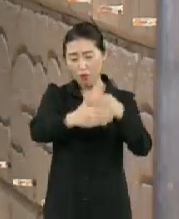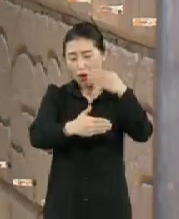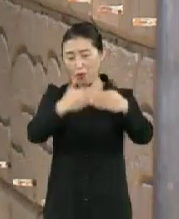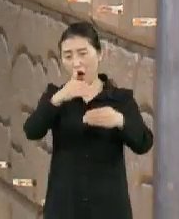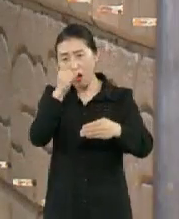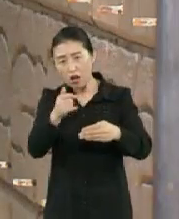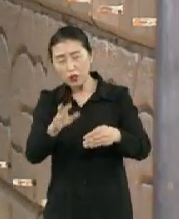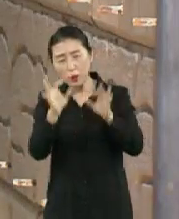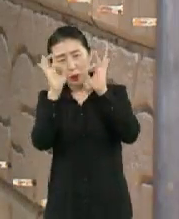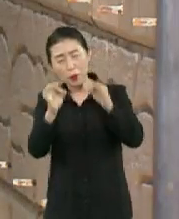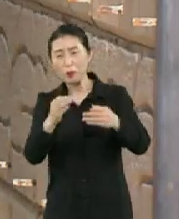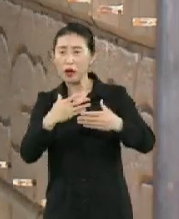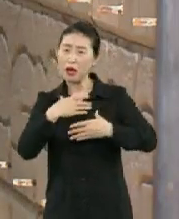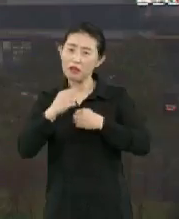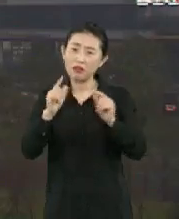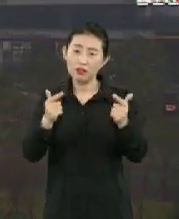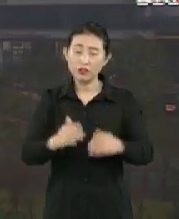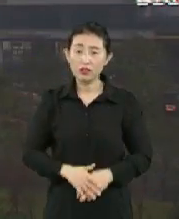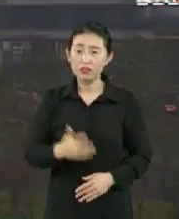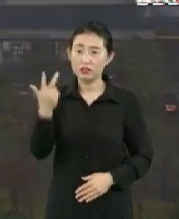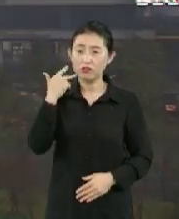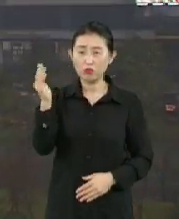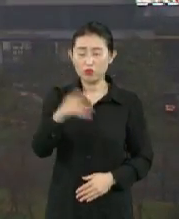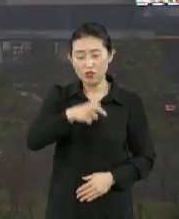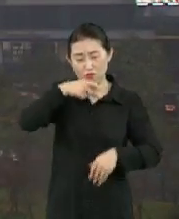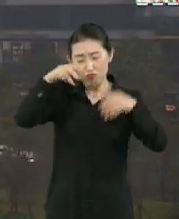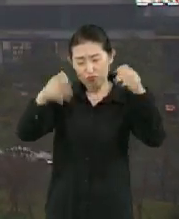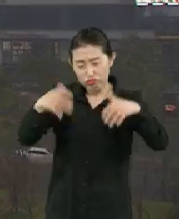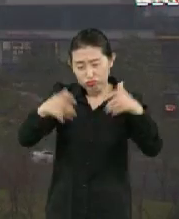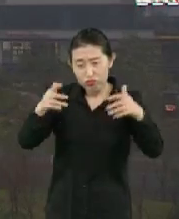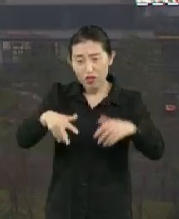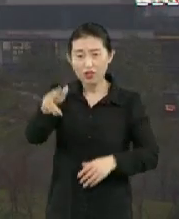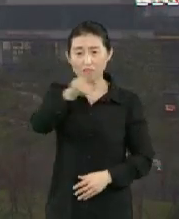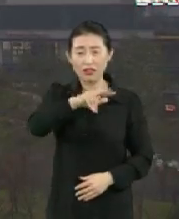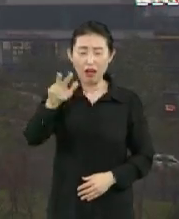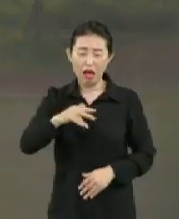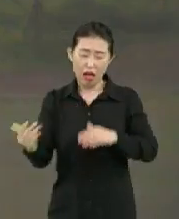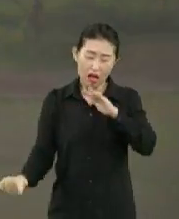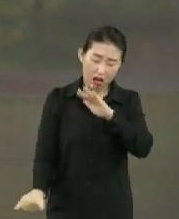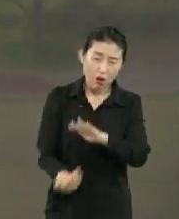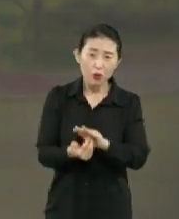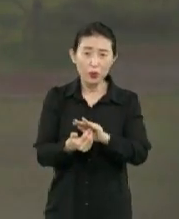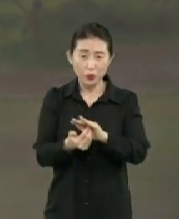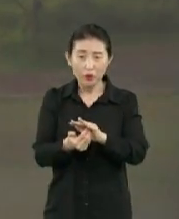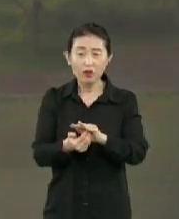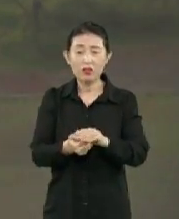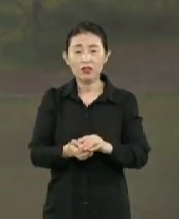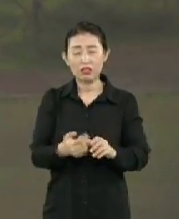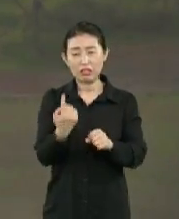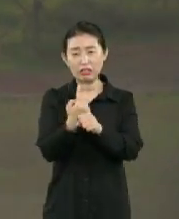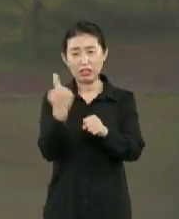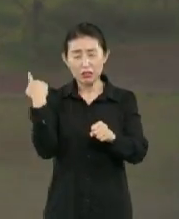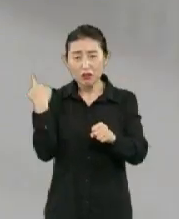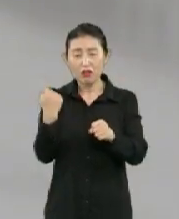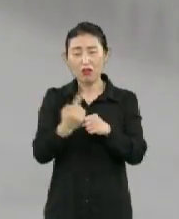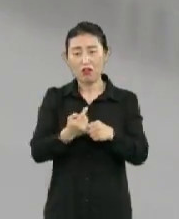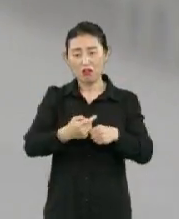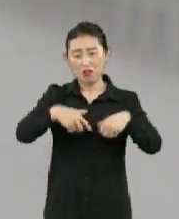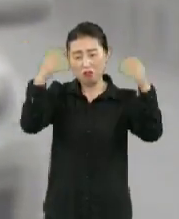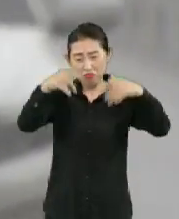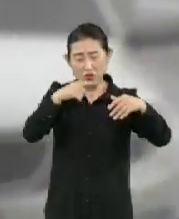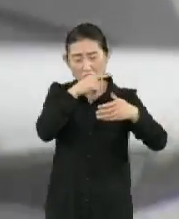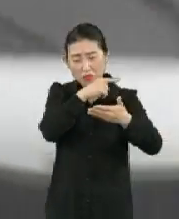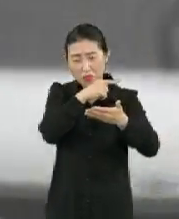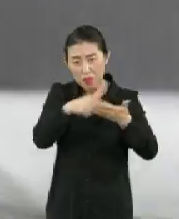불안감은 여전합니다. 지난 주말 시작된 장마 첫날부터 전국적으로 많은 비가 쏟아지며 또다시 지난해 비 피해가 반복되는